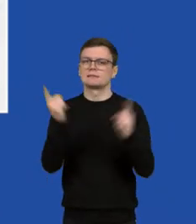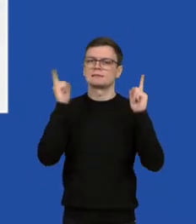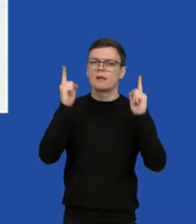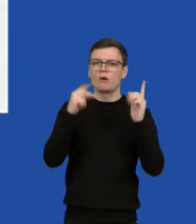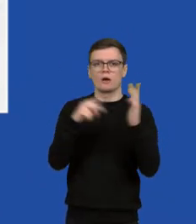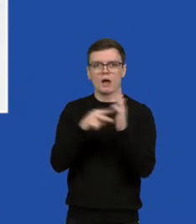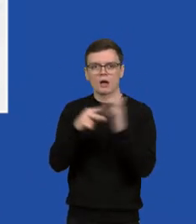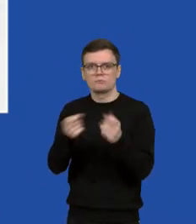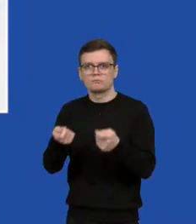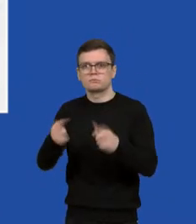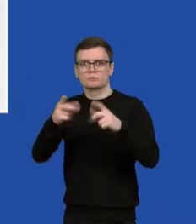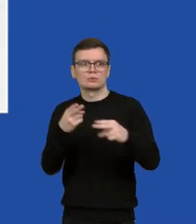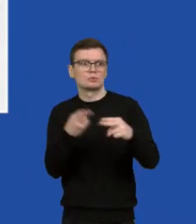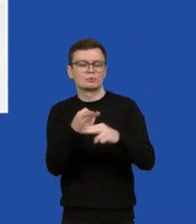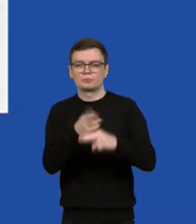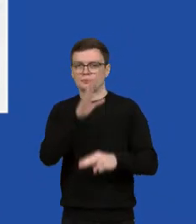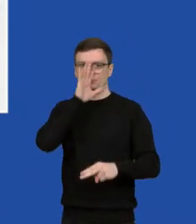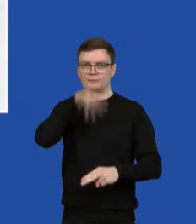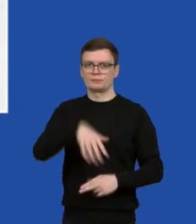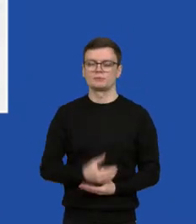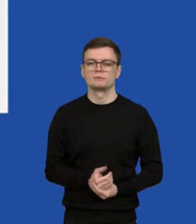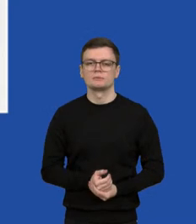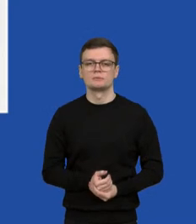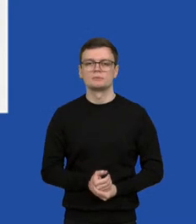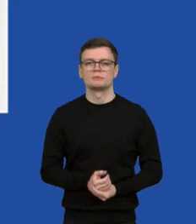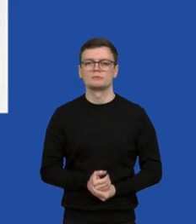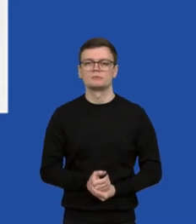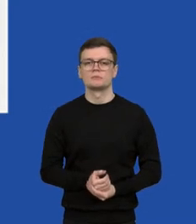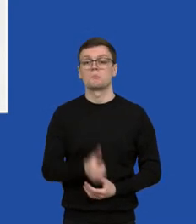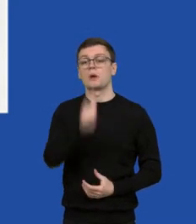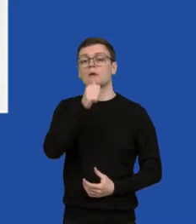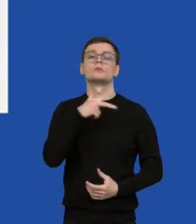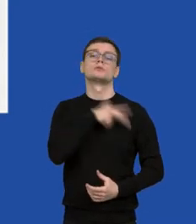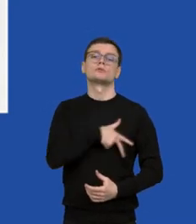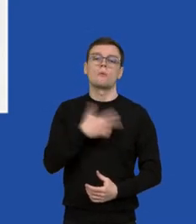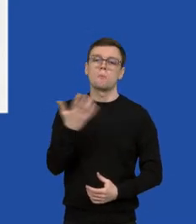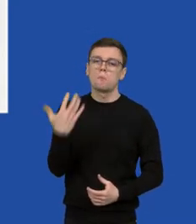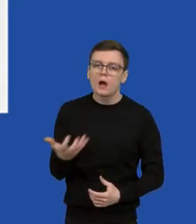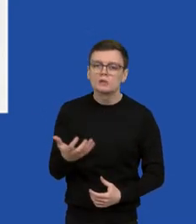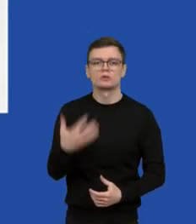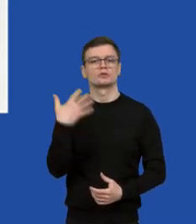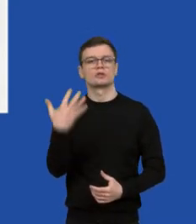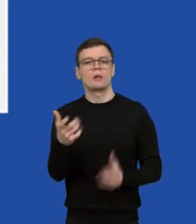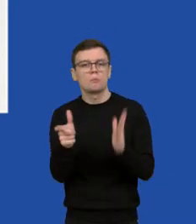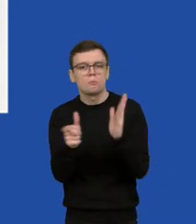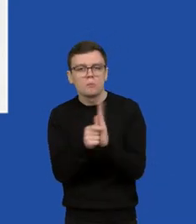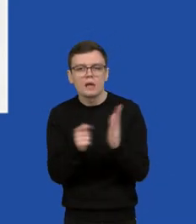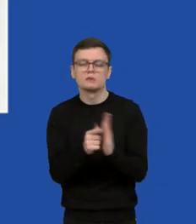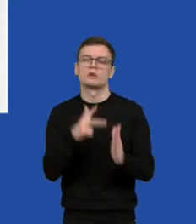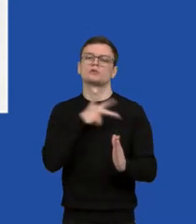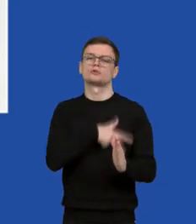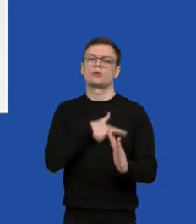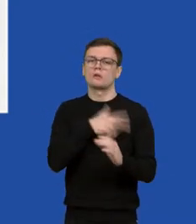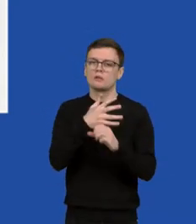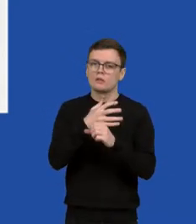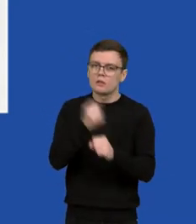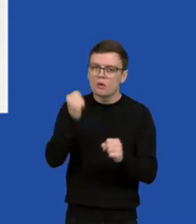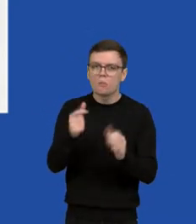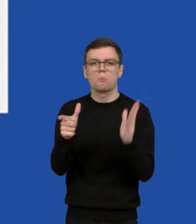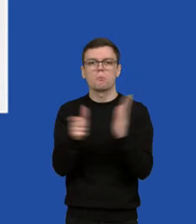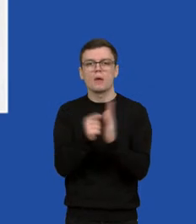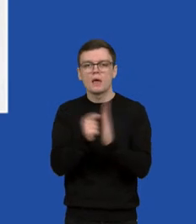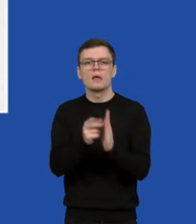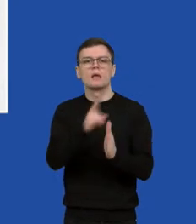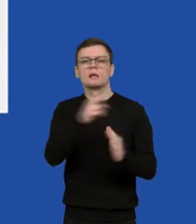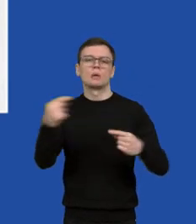ir kadangi tokios išmokos kaip socialinė pašalpa, šalpos pensijos, socialinio draudimo pensijos yra